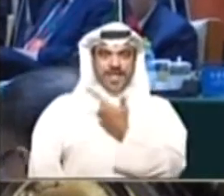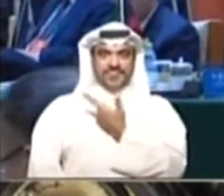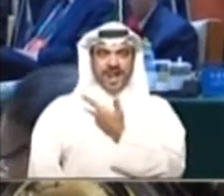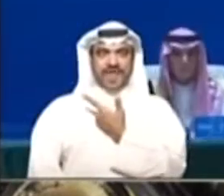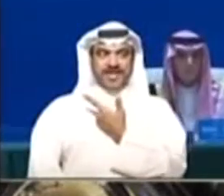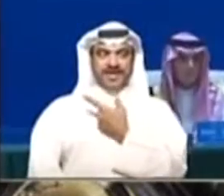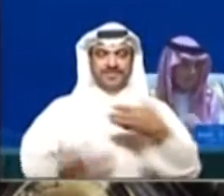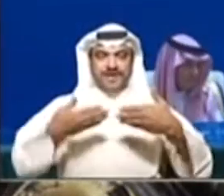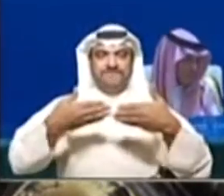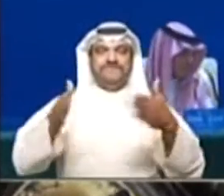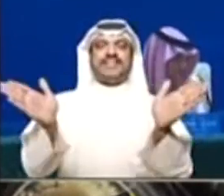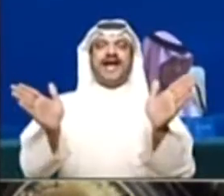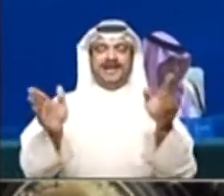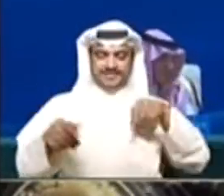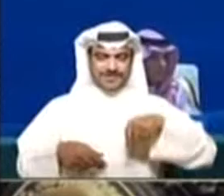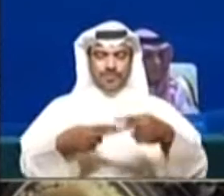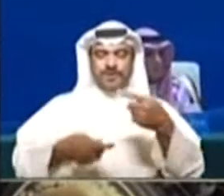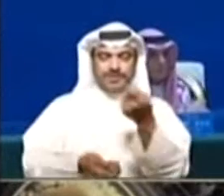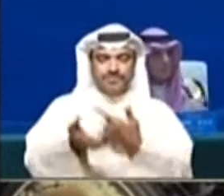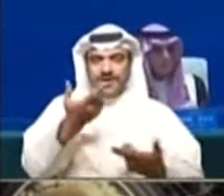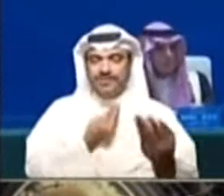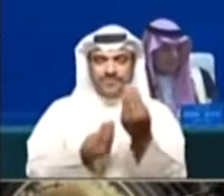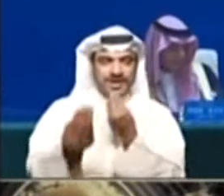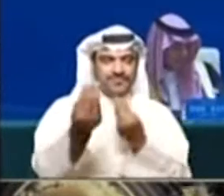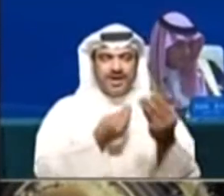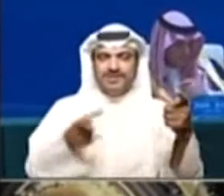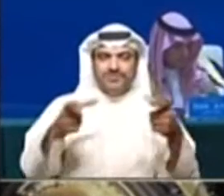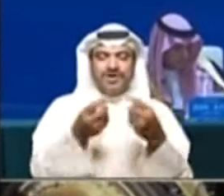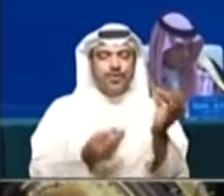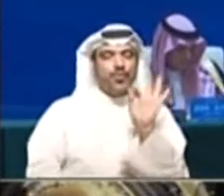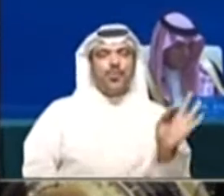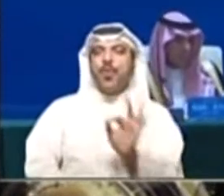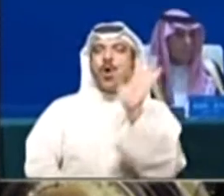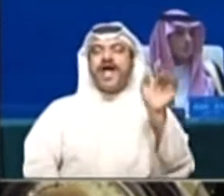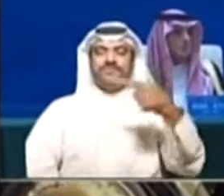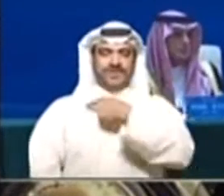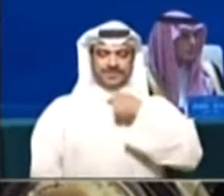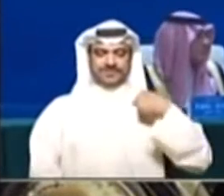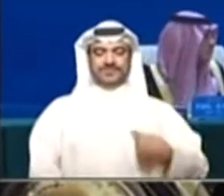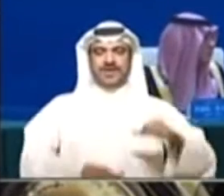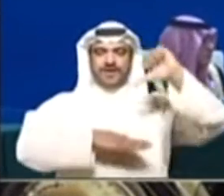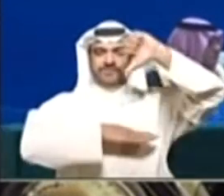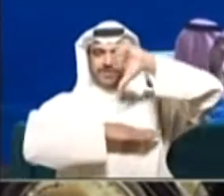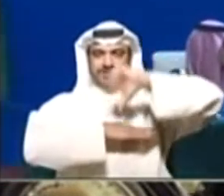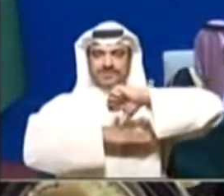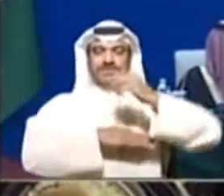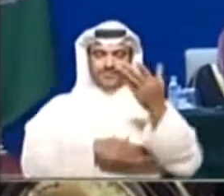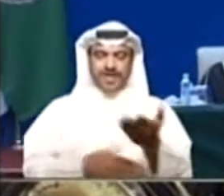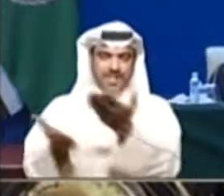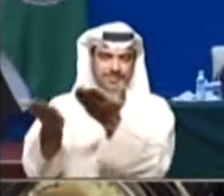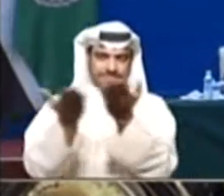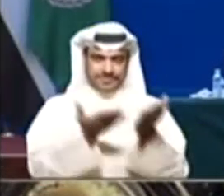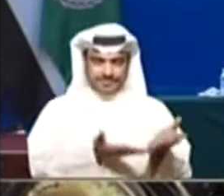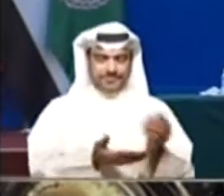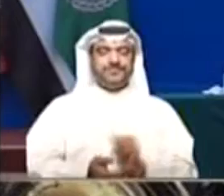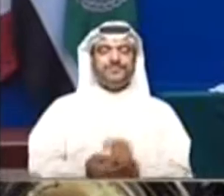الموافق 10 من يوليو لسنة 2018 في قصر دياو ياو تياي للضيافة